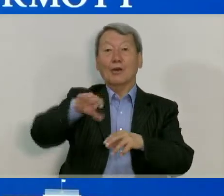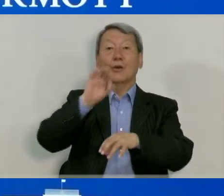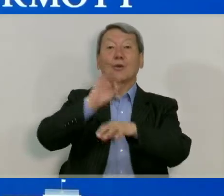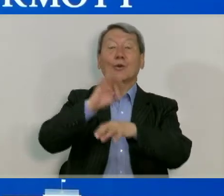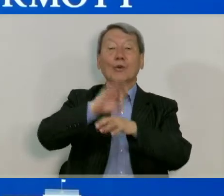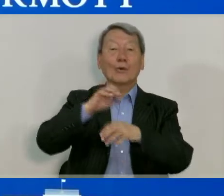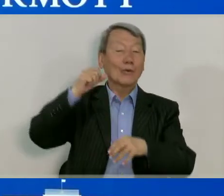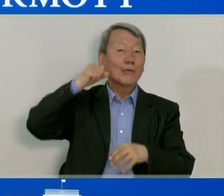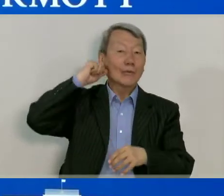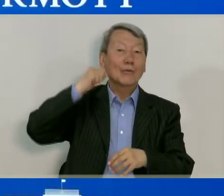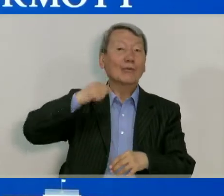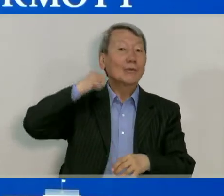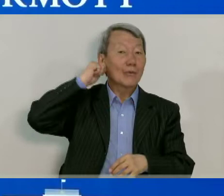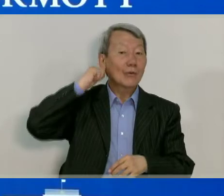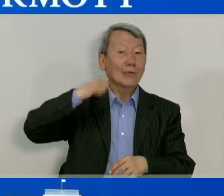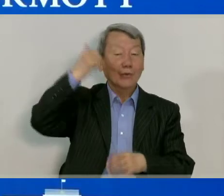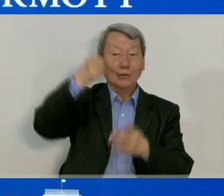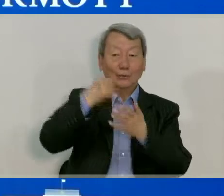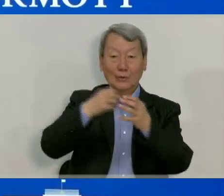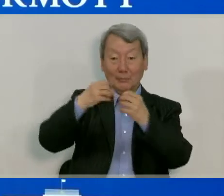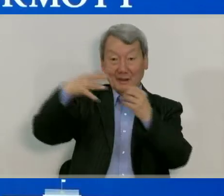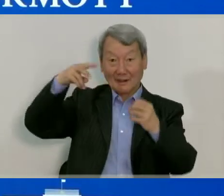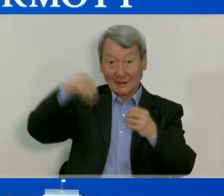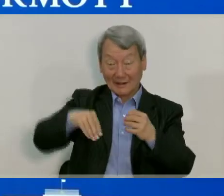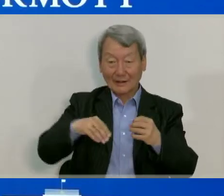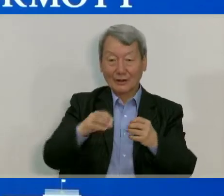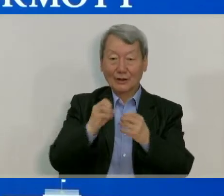в возрасте до 15 лет составляет